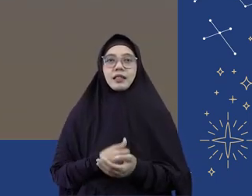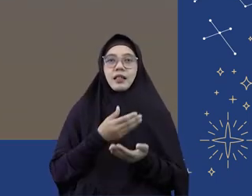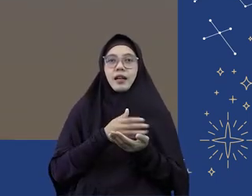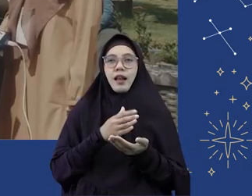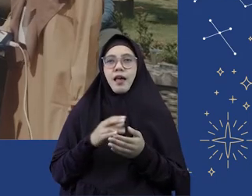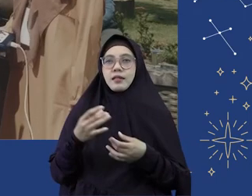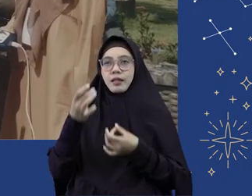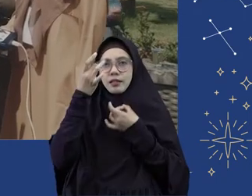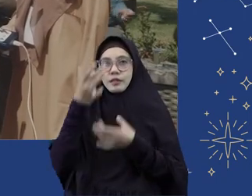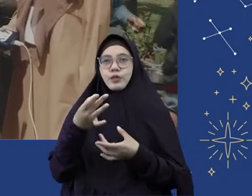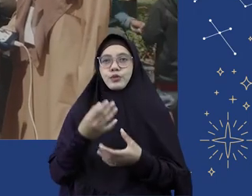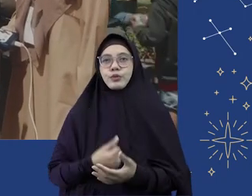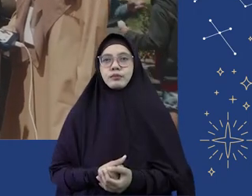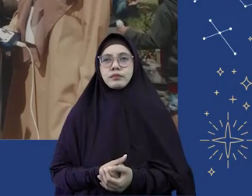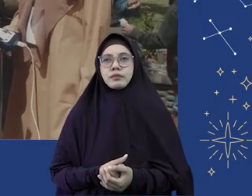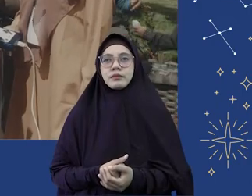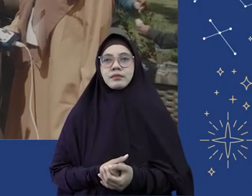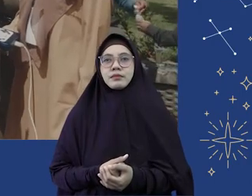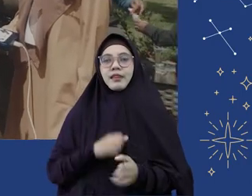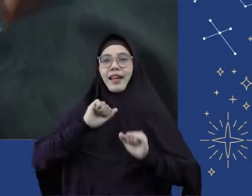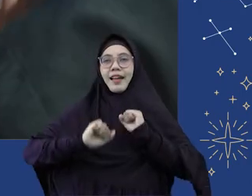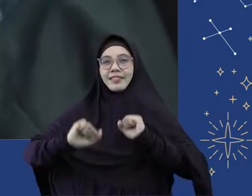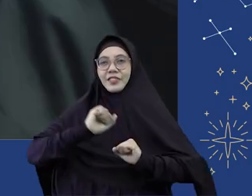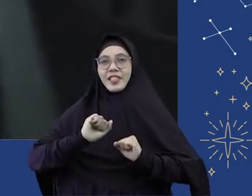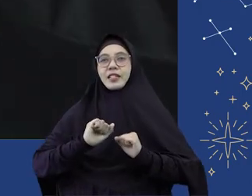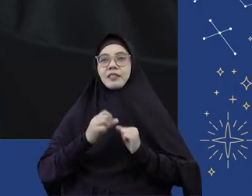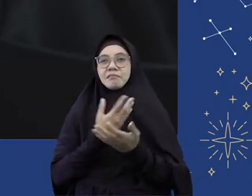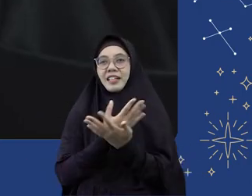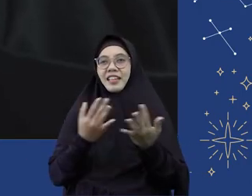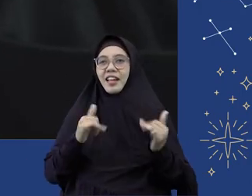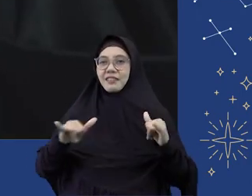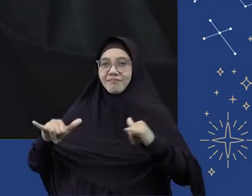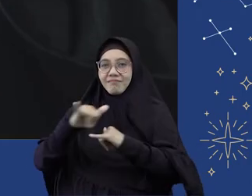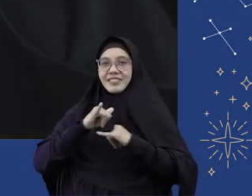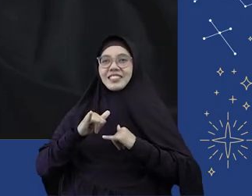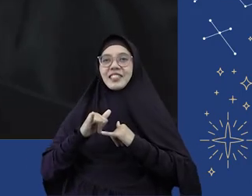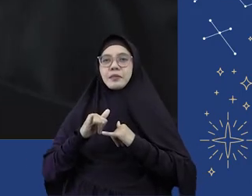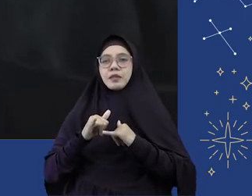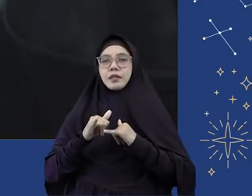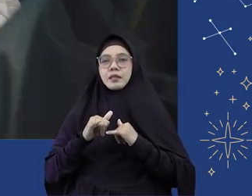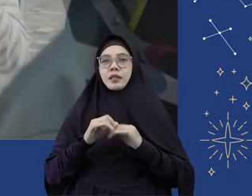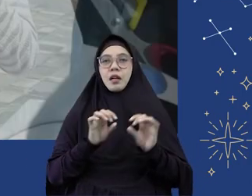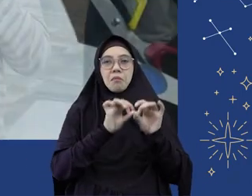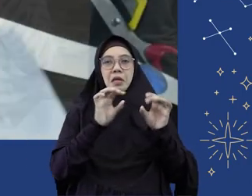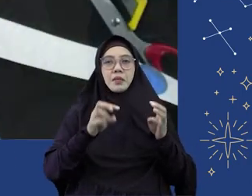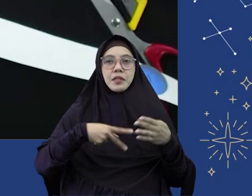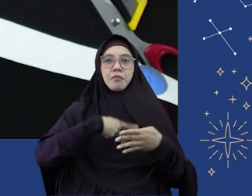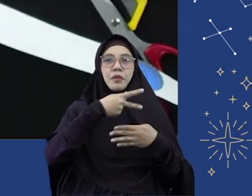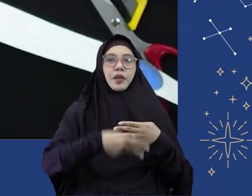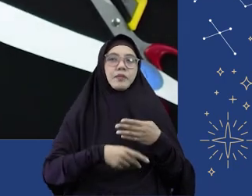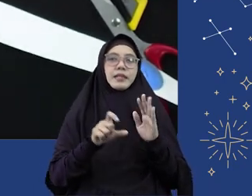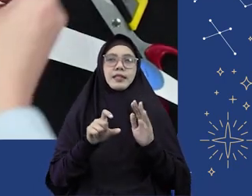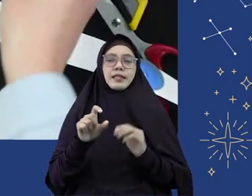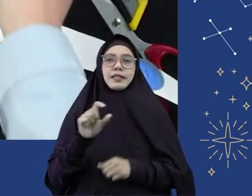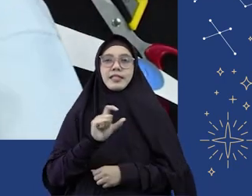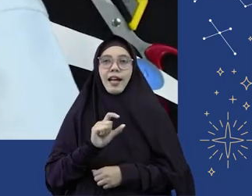serius aktivitas bersama masyarakat di luar kawasan observatorium diversifikasi program dan metode penyampaian terus